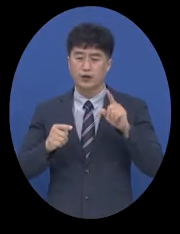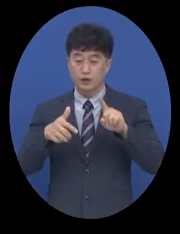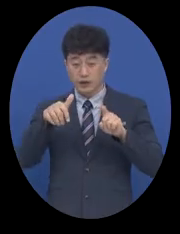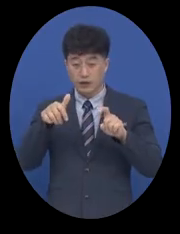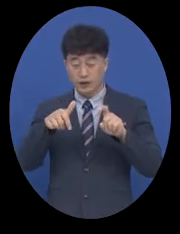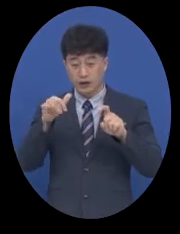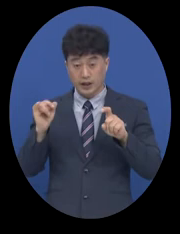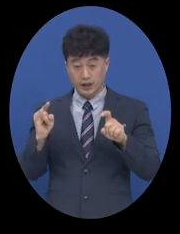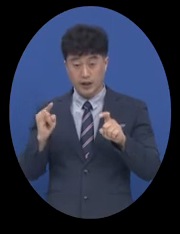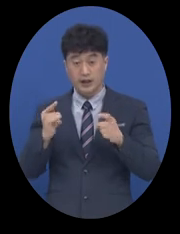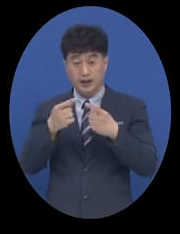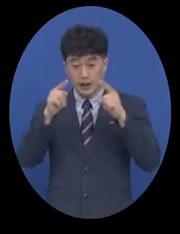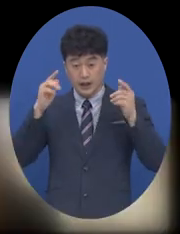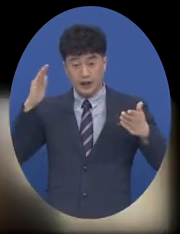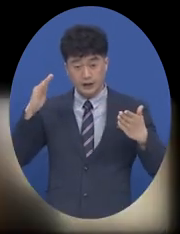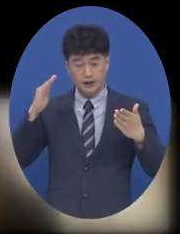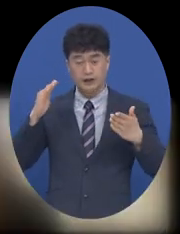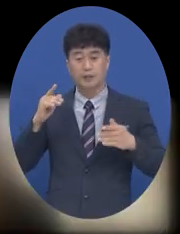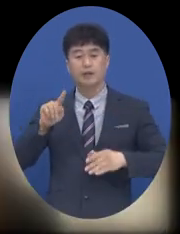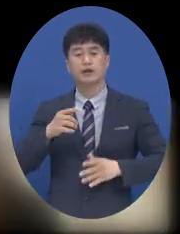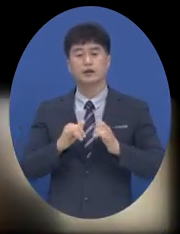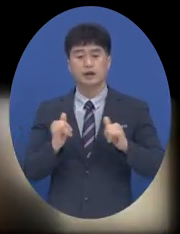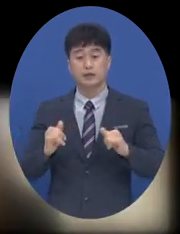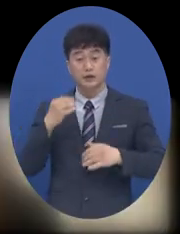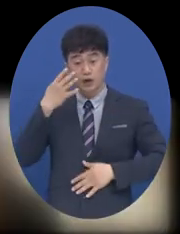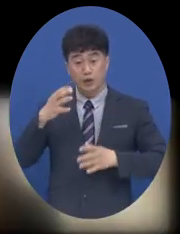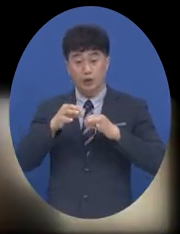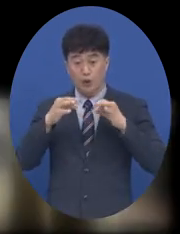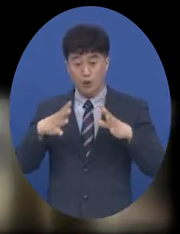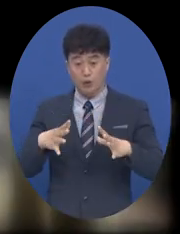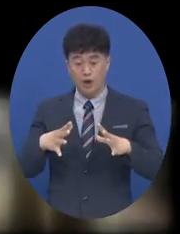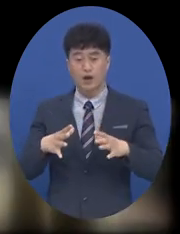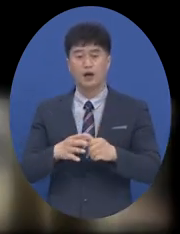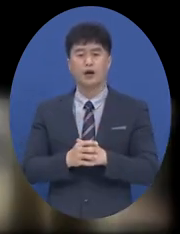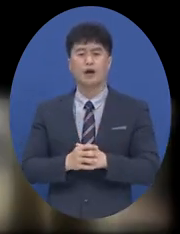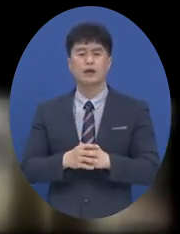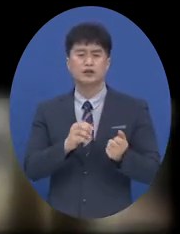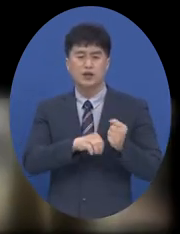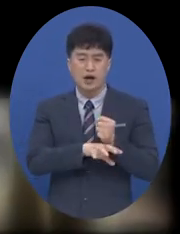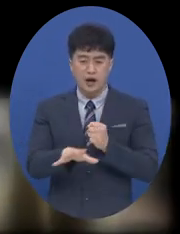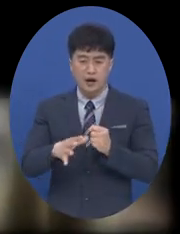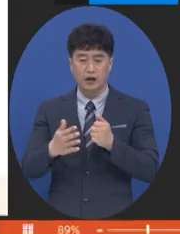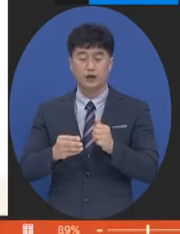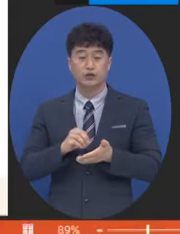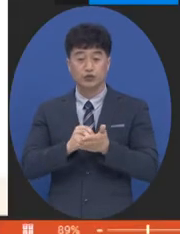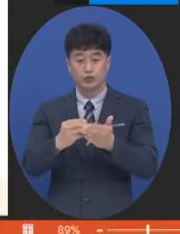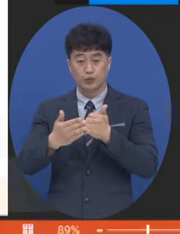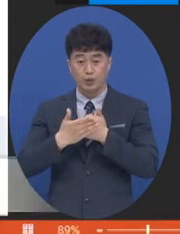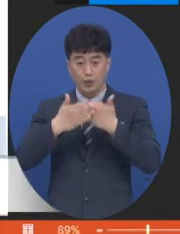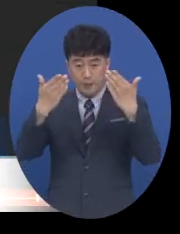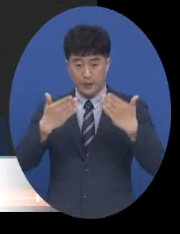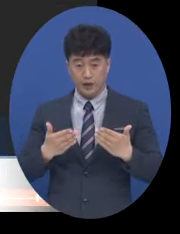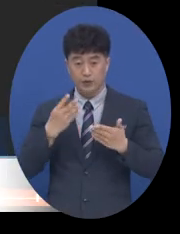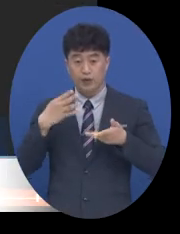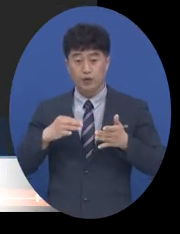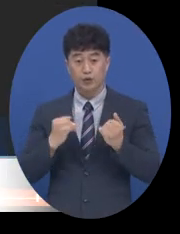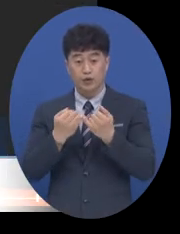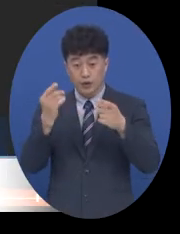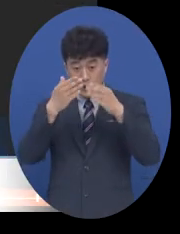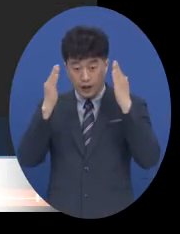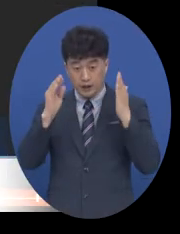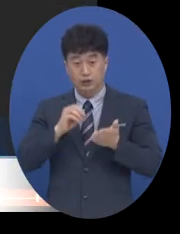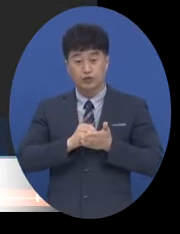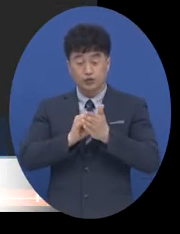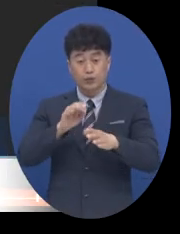명이 4개월에 걸쳐 모의 면접부터 현직자와의 만남까지 다양한 취업 지원을 받을 수 있는 경기도 여대생